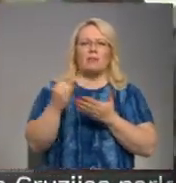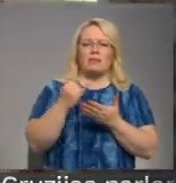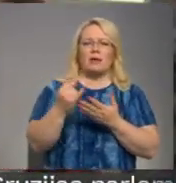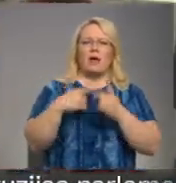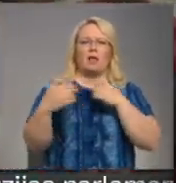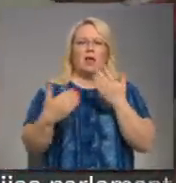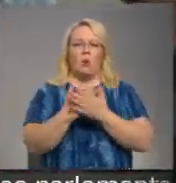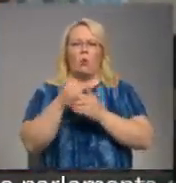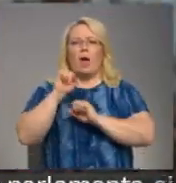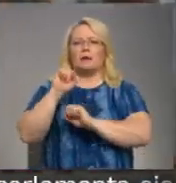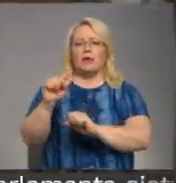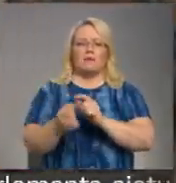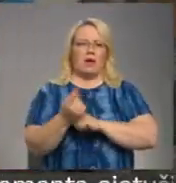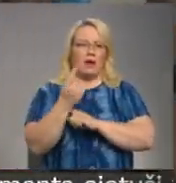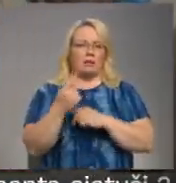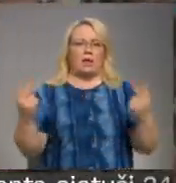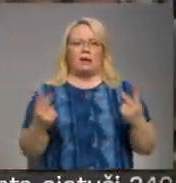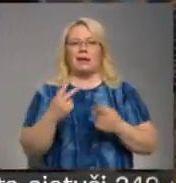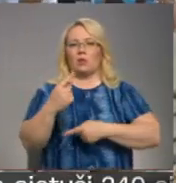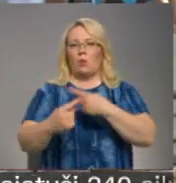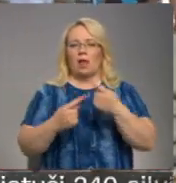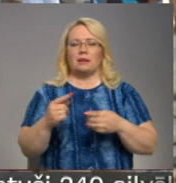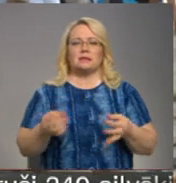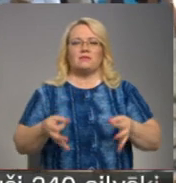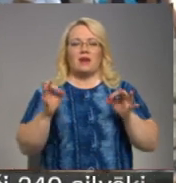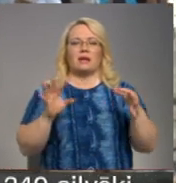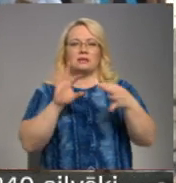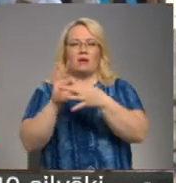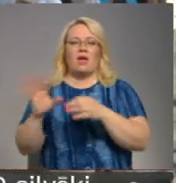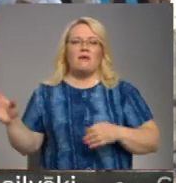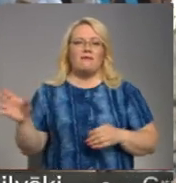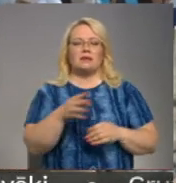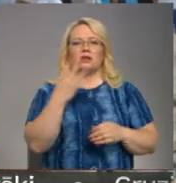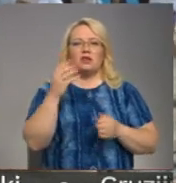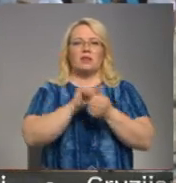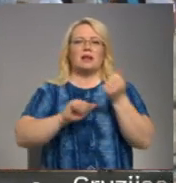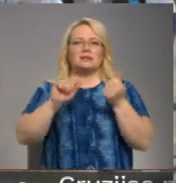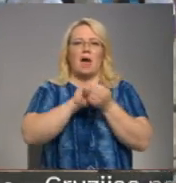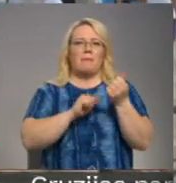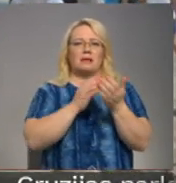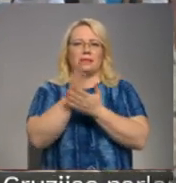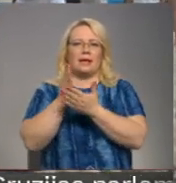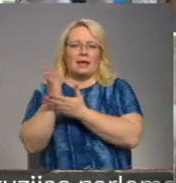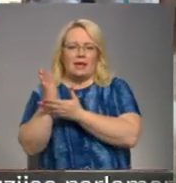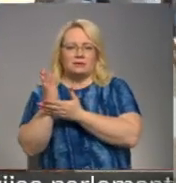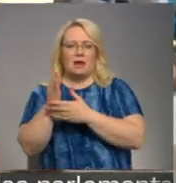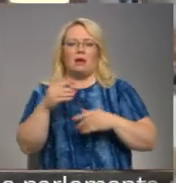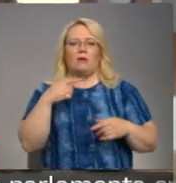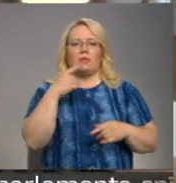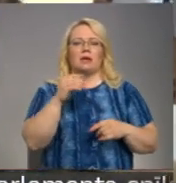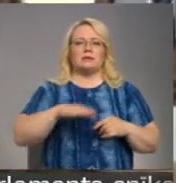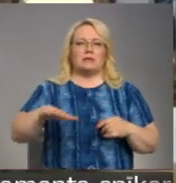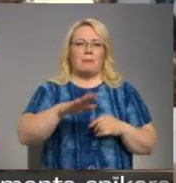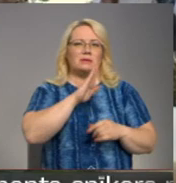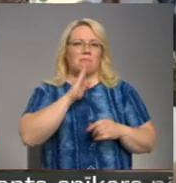aizsargā vai rada. Rituālos svarīgi savienot visas četras dabas stihijas, jo no katras mēs kaut ko iegūstam. Tā zemes